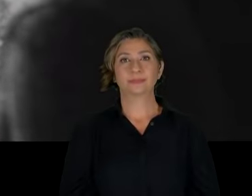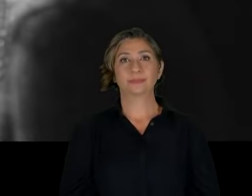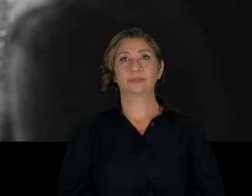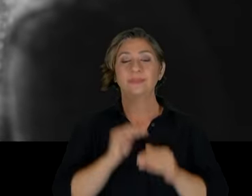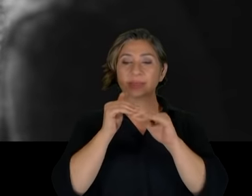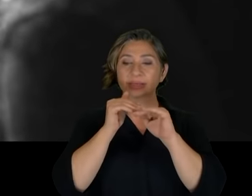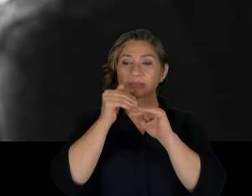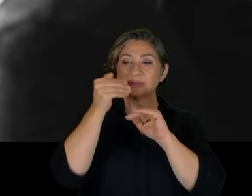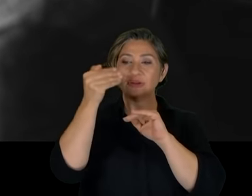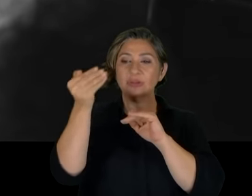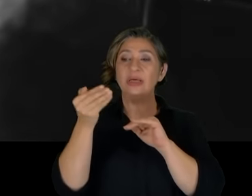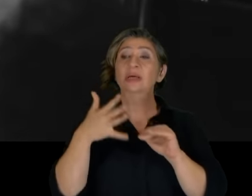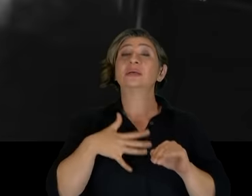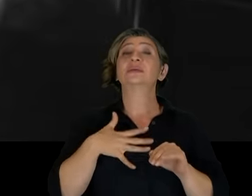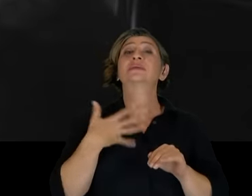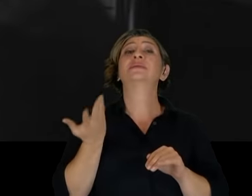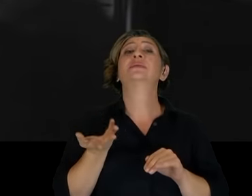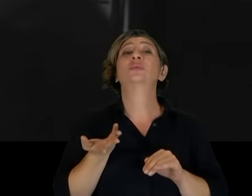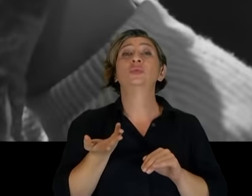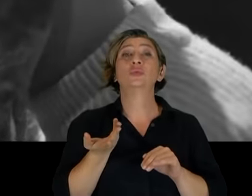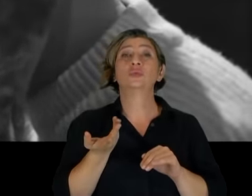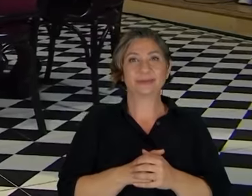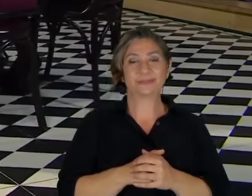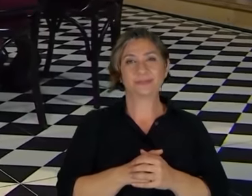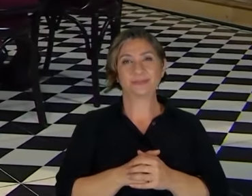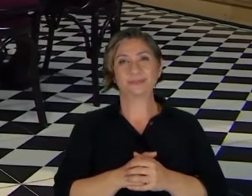Dışarı çıkmak istemiyorsun.